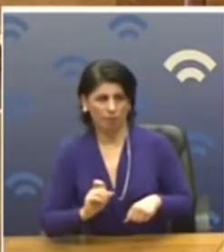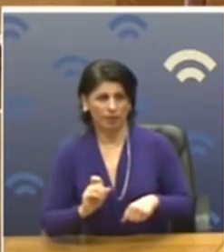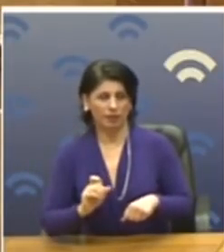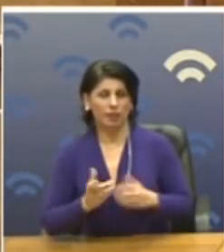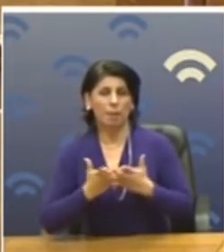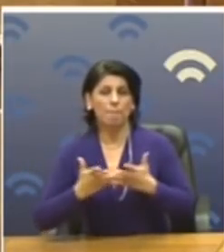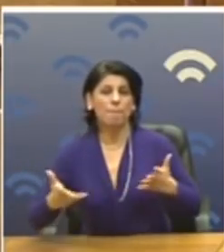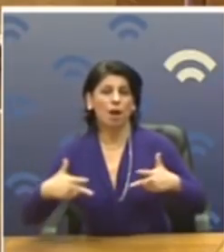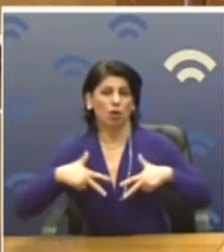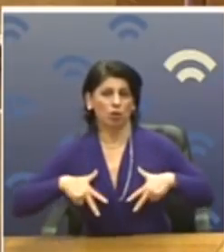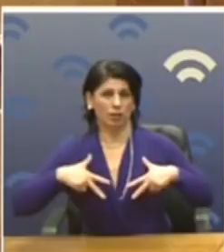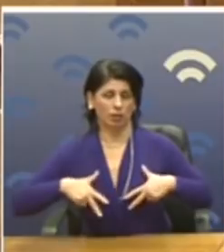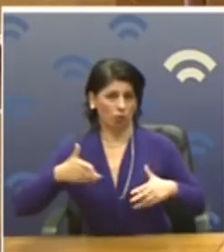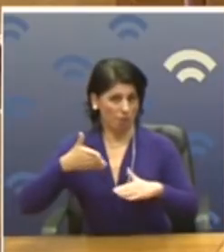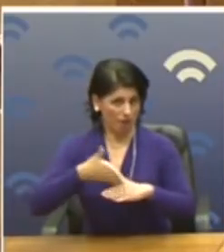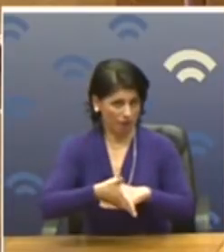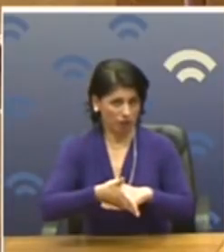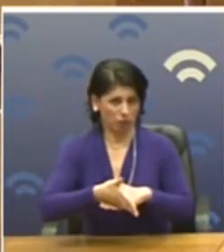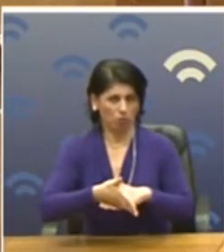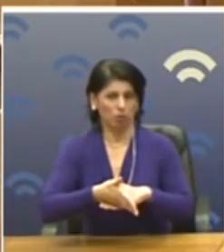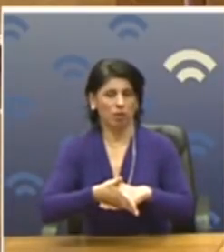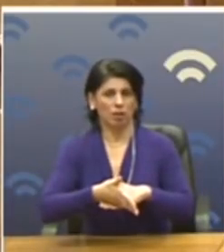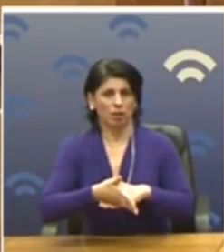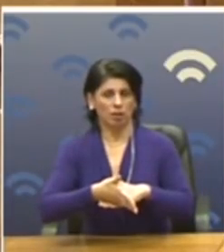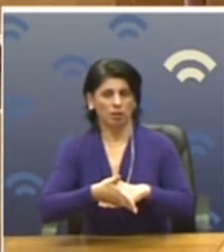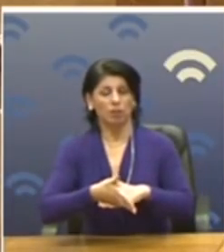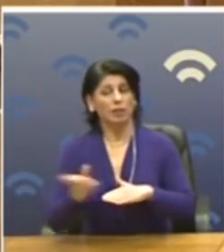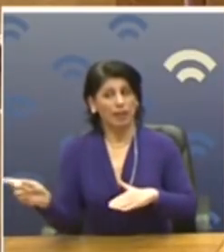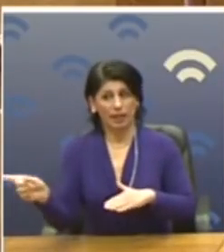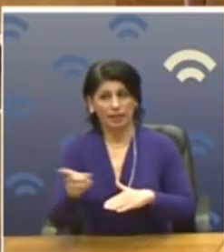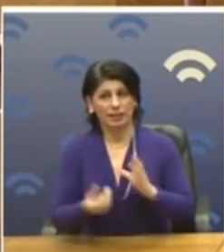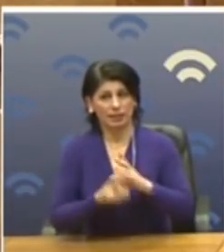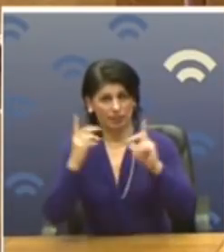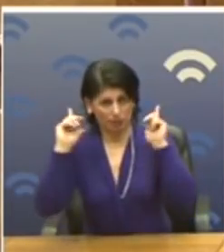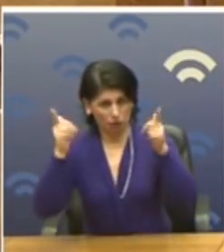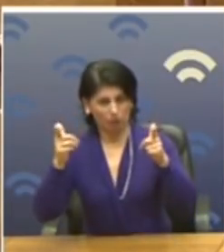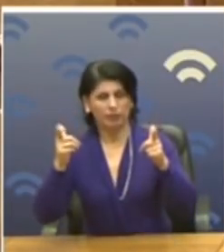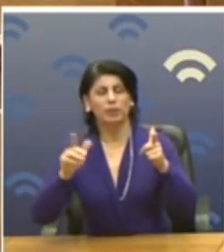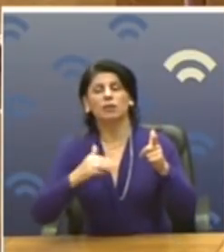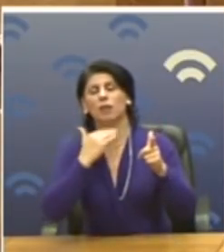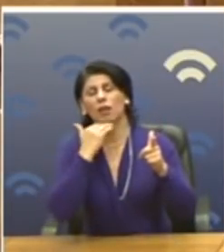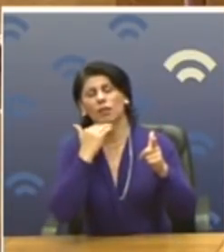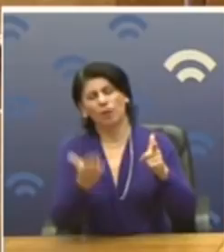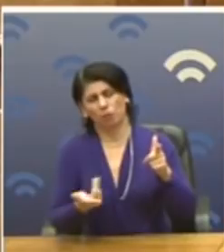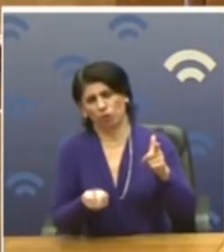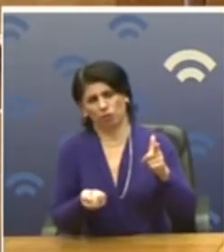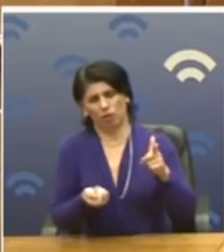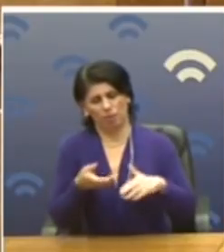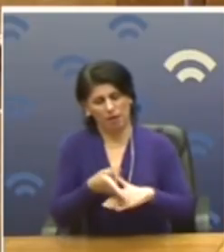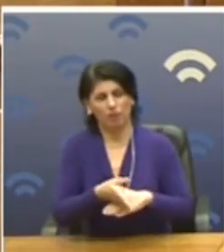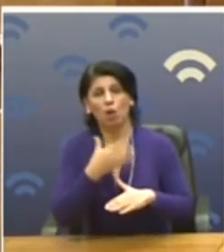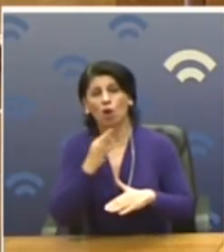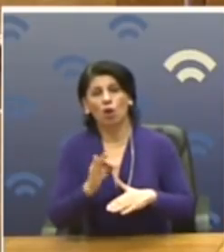μεγάλος κρατικός παρεμβατισμός και πως εσείς της Νέας Δημοκρατίας δεν μπορείτε να τον κάνετε γιατί